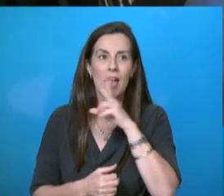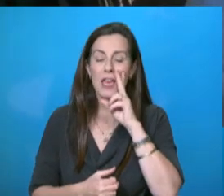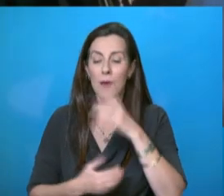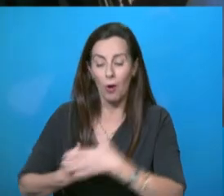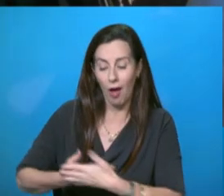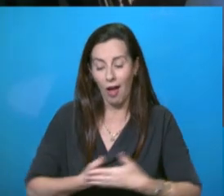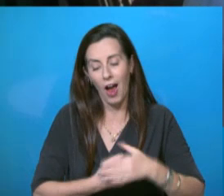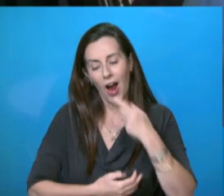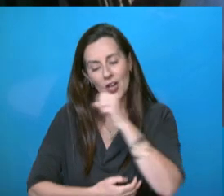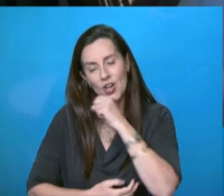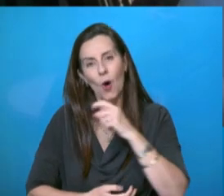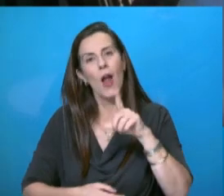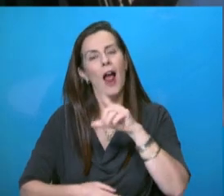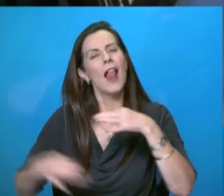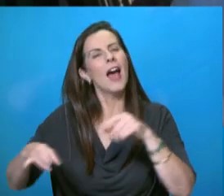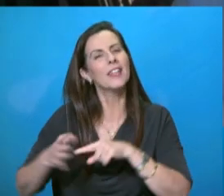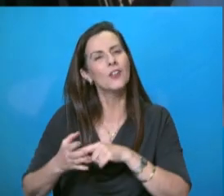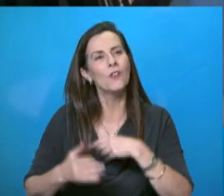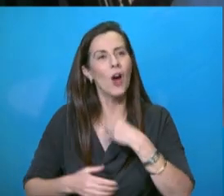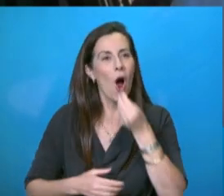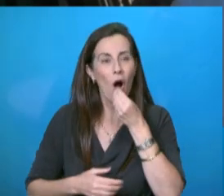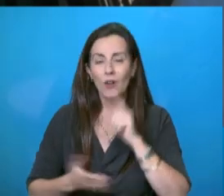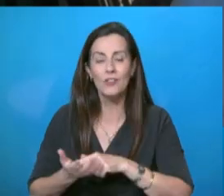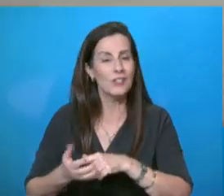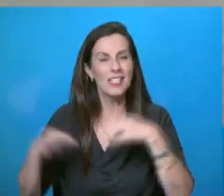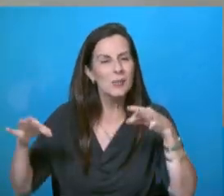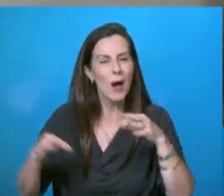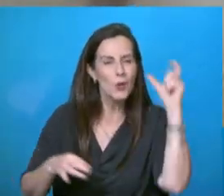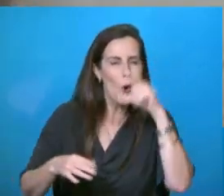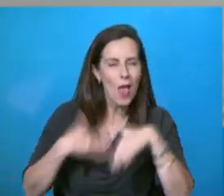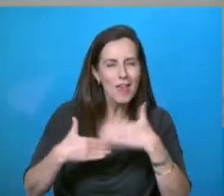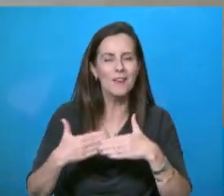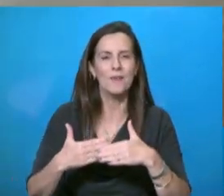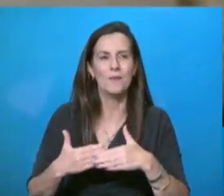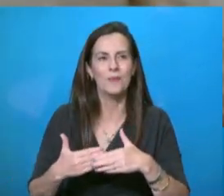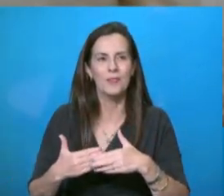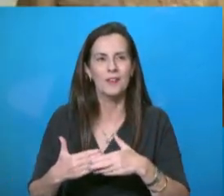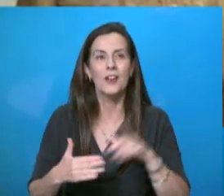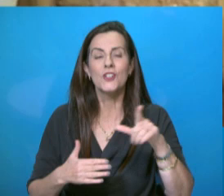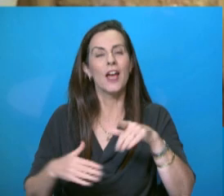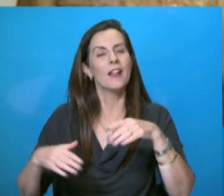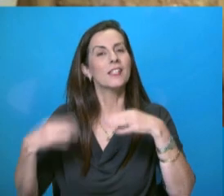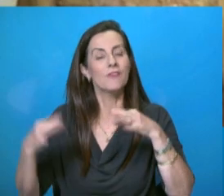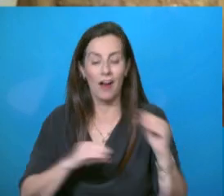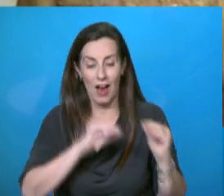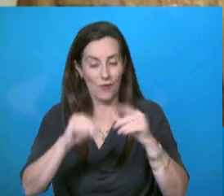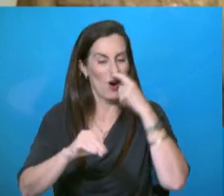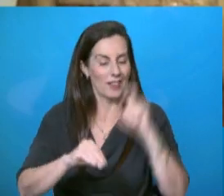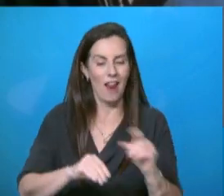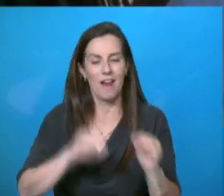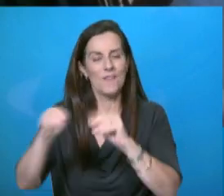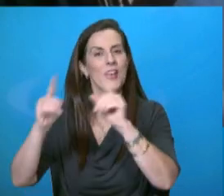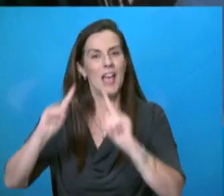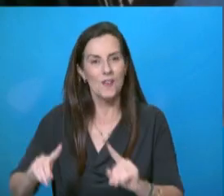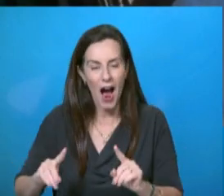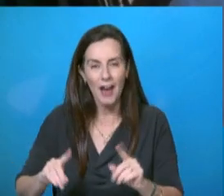הילדים בלדינו, וכולנו אכלנו אוכל ספניולי של גולי ספרד שעברו דרך איטליה